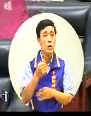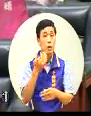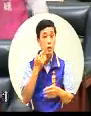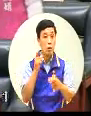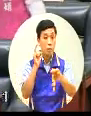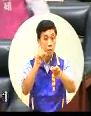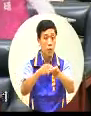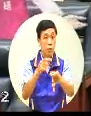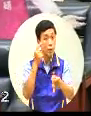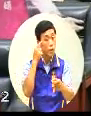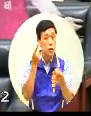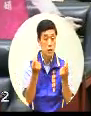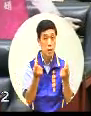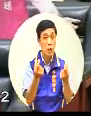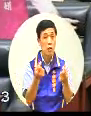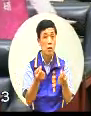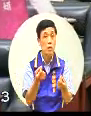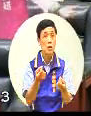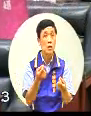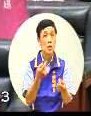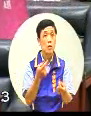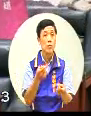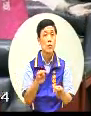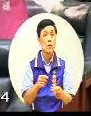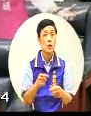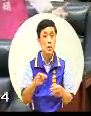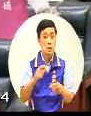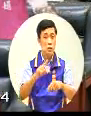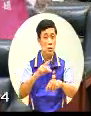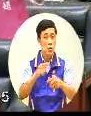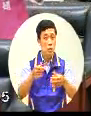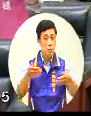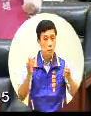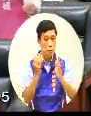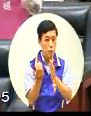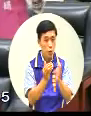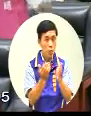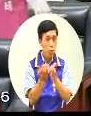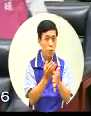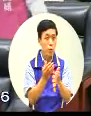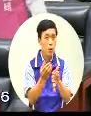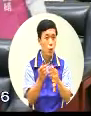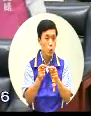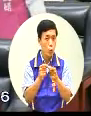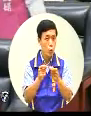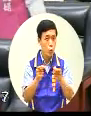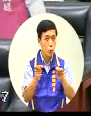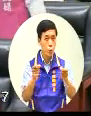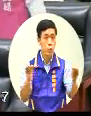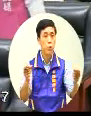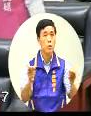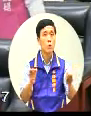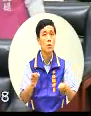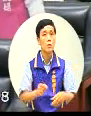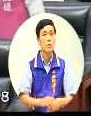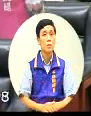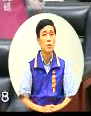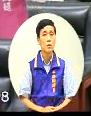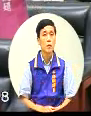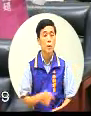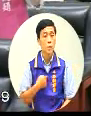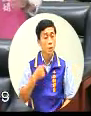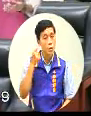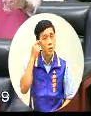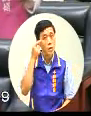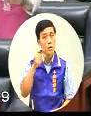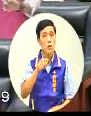这样，就像我们捷运这次也是运量也是一直那么久了才慢慢酝酿出一个量来，刚开始大家也都没有办法。所以我想哦，这